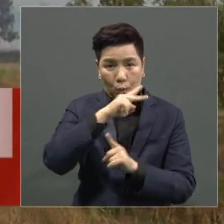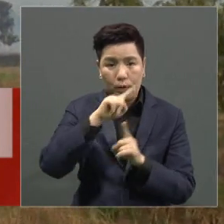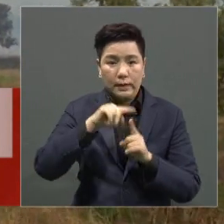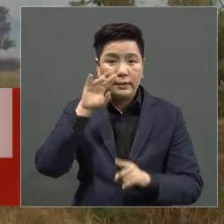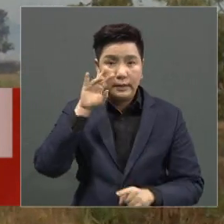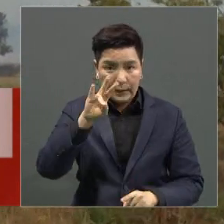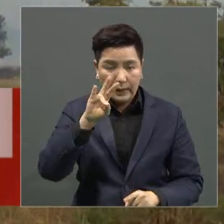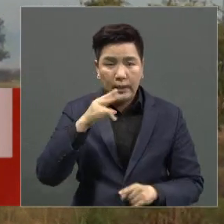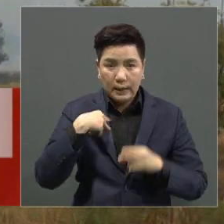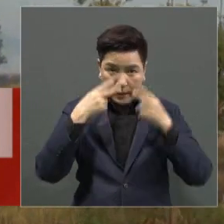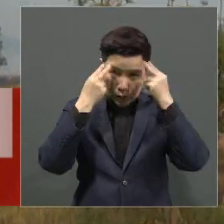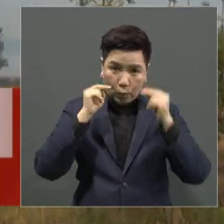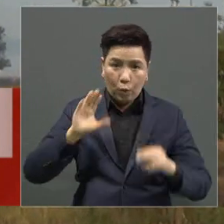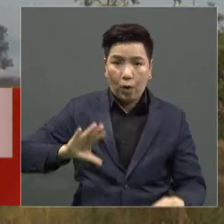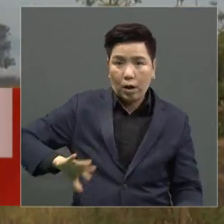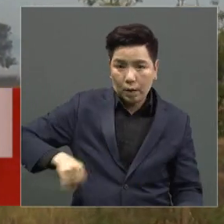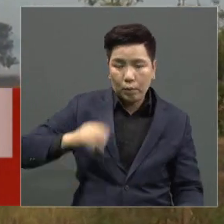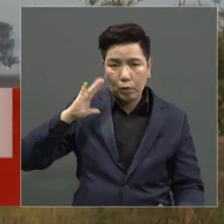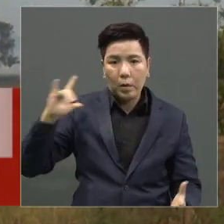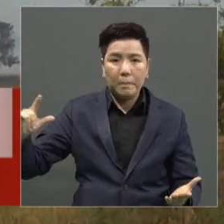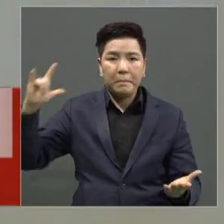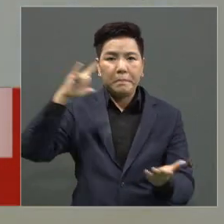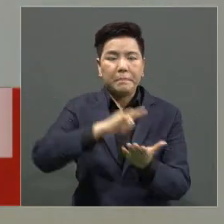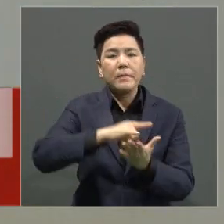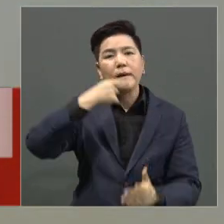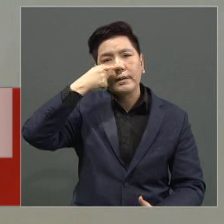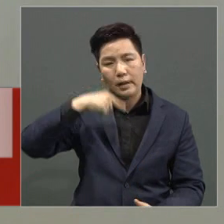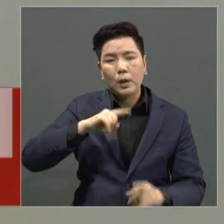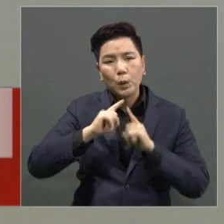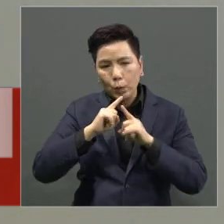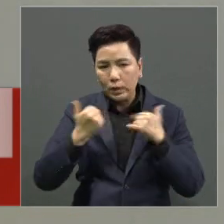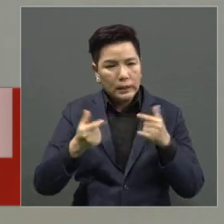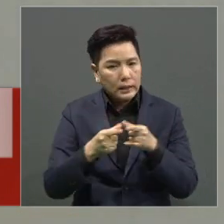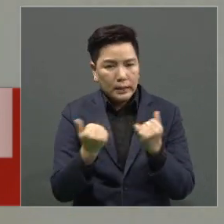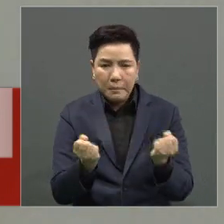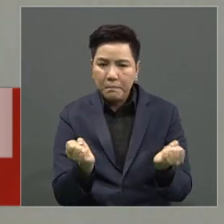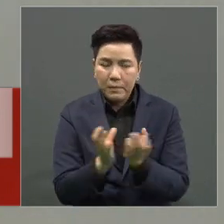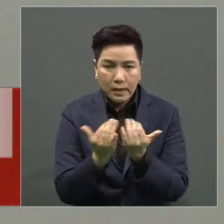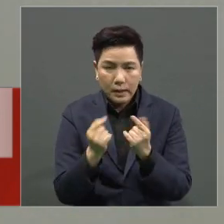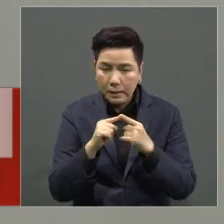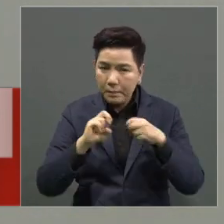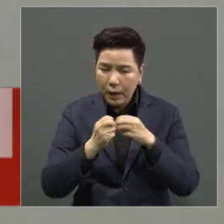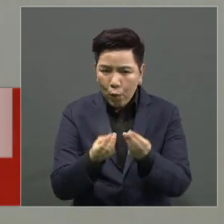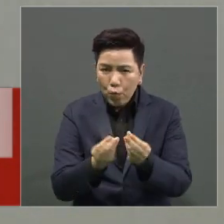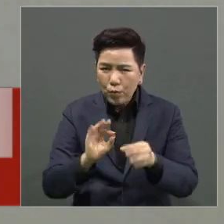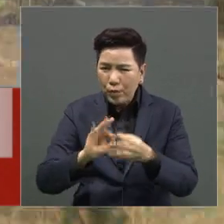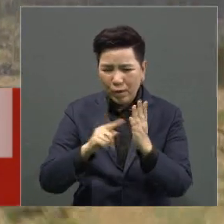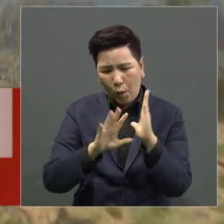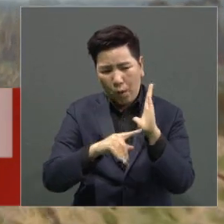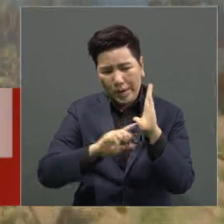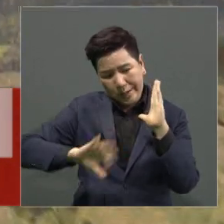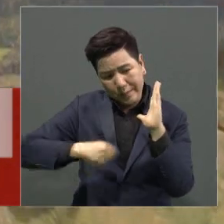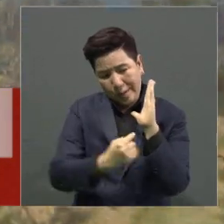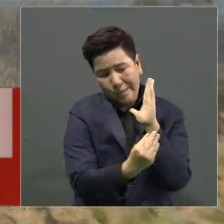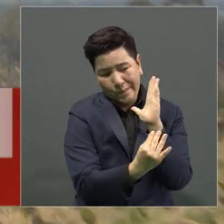นะฮะนายกมนตรีกัมพูชาก็จะเดินทางมาเยือนไทยแน่นอนว่าเรื่องนี้ก็คงจะมีการพูดคุยกันแล้วอาจจะต้องไปพูดคุยกันในมิติอื่นๆที่